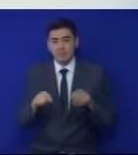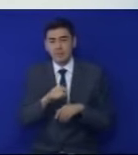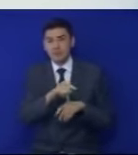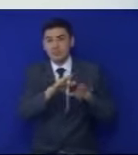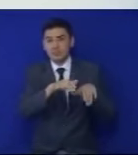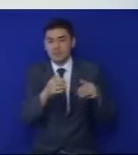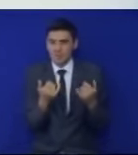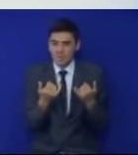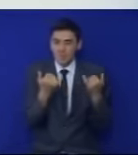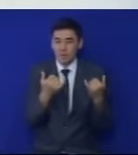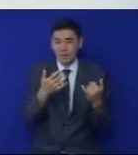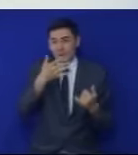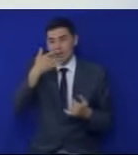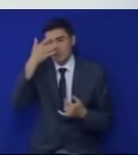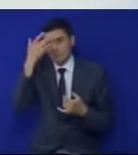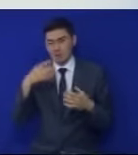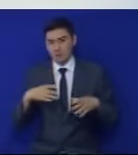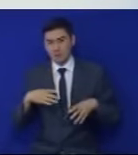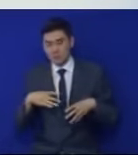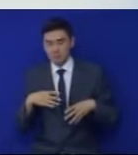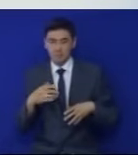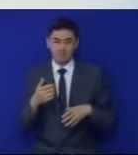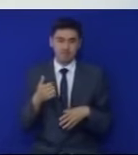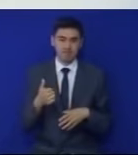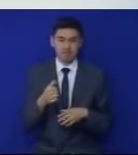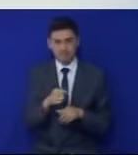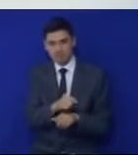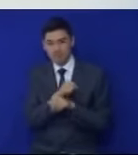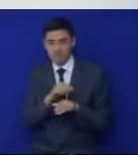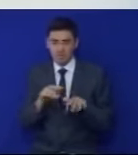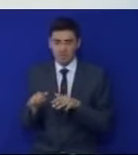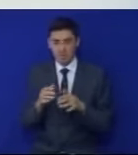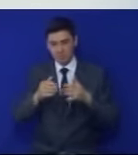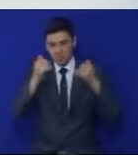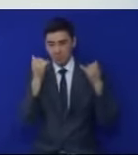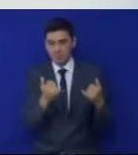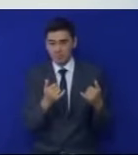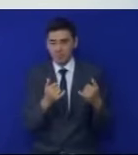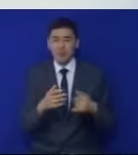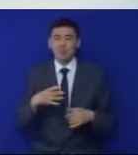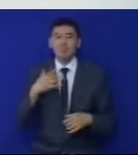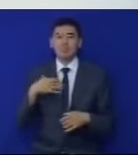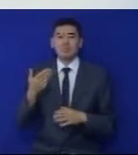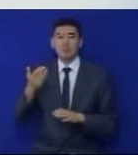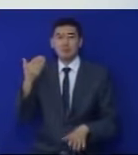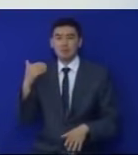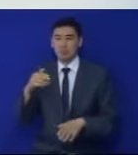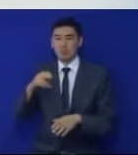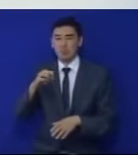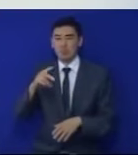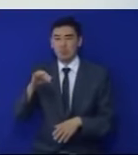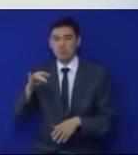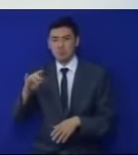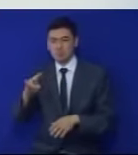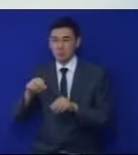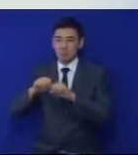жазғы демалысын көңілді ұйымдастыру мақсатында қолға алынған. Шараға Семей ядролық сынақ полигонында жарылыстардан зардап шеккен отбасыларында тәрбиеленіп